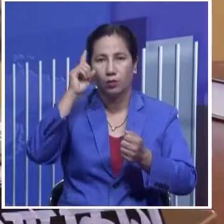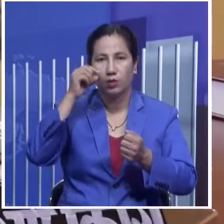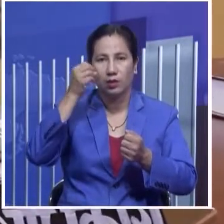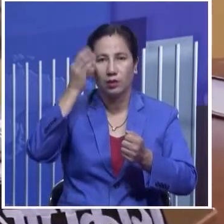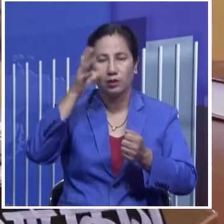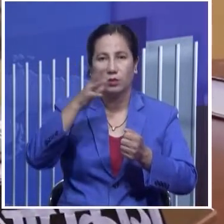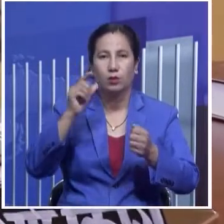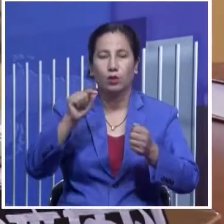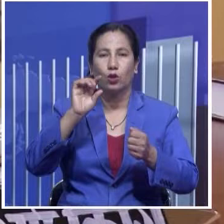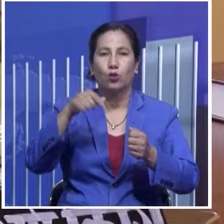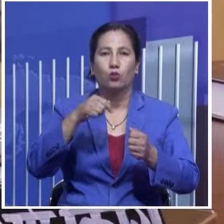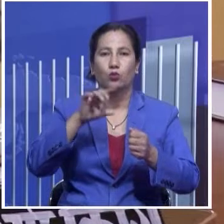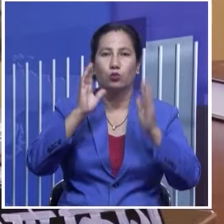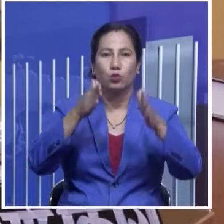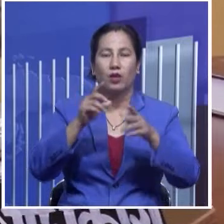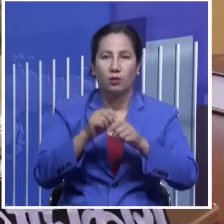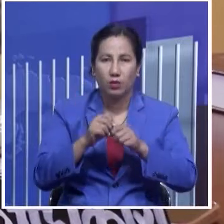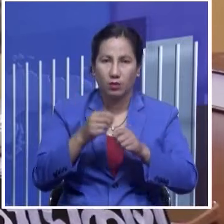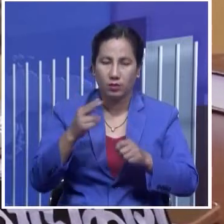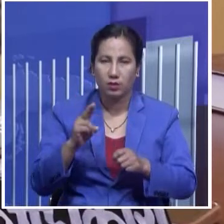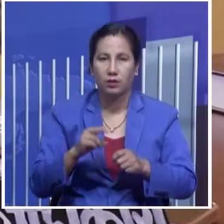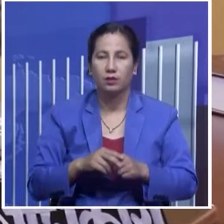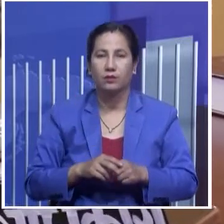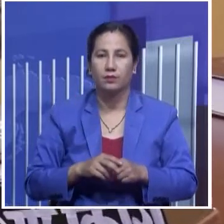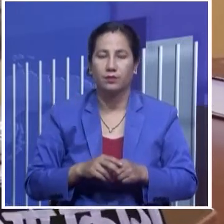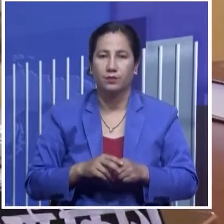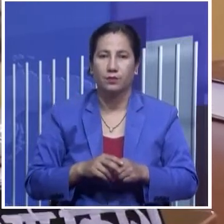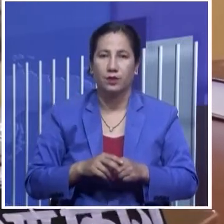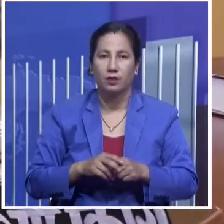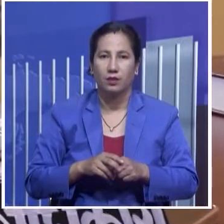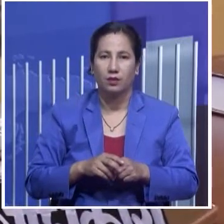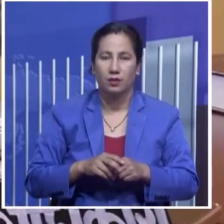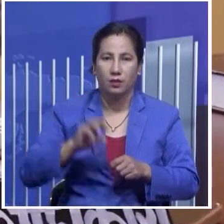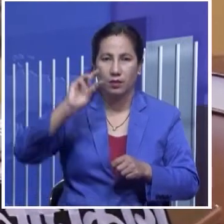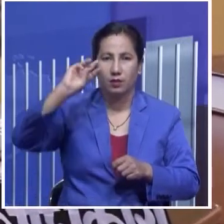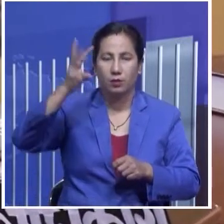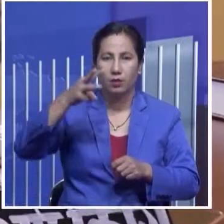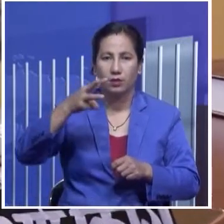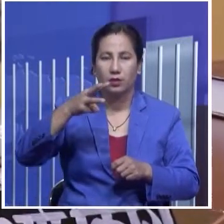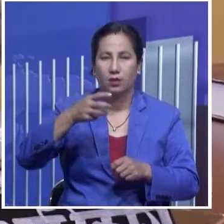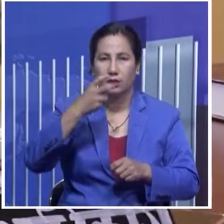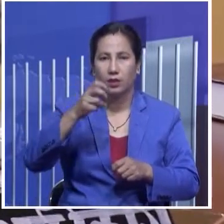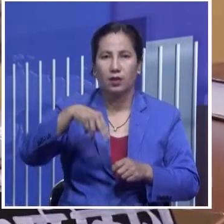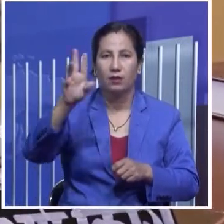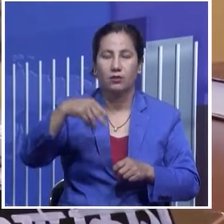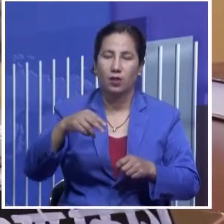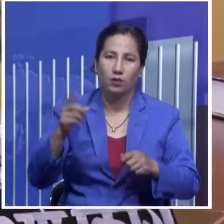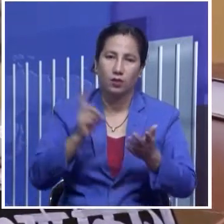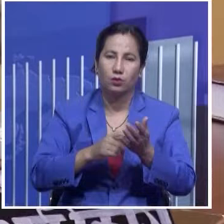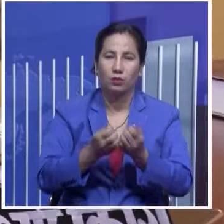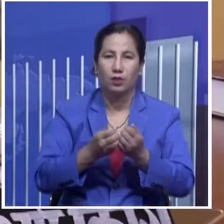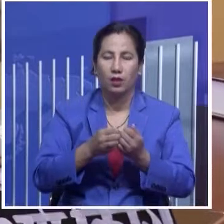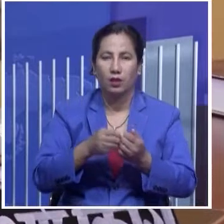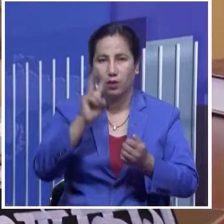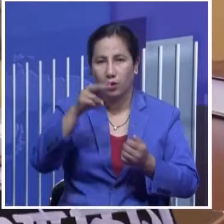चाहिँ रिपेयर गर्नुहुन्छ। जुन लक टुटेको छ त्यो लक चाहिँ फेर्नुहुन्छ भोलिलाई तत्काललाई। पर्सिदेखि आगमन चाहिँ सुचारू हुन्छ यो अहिलेको